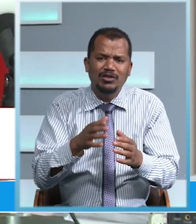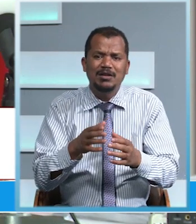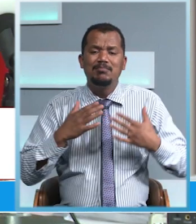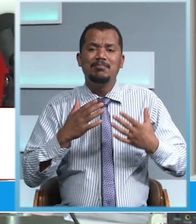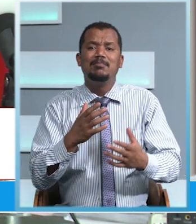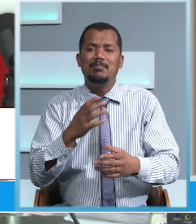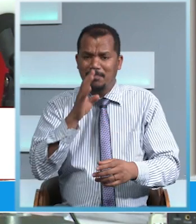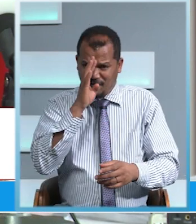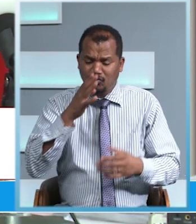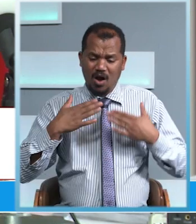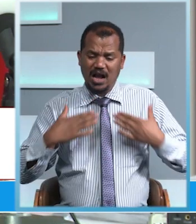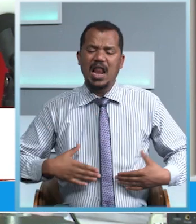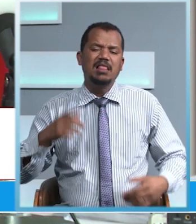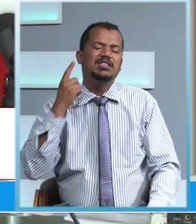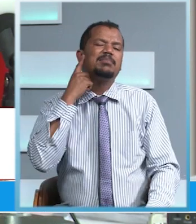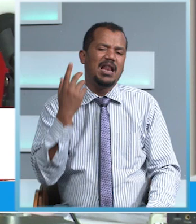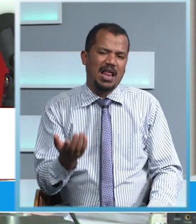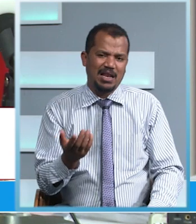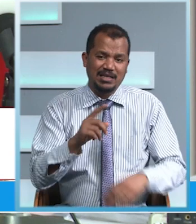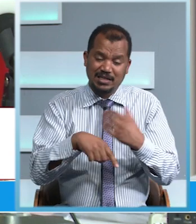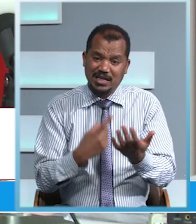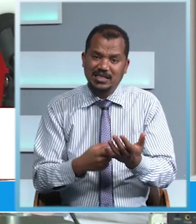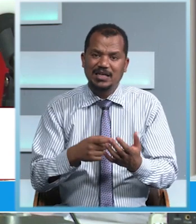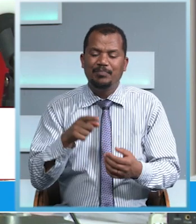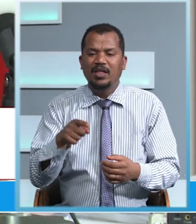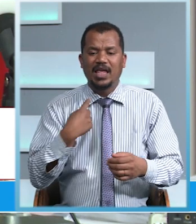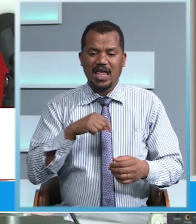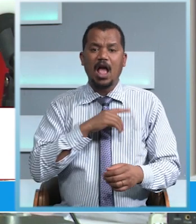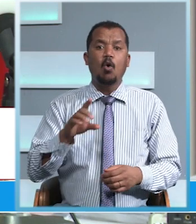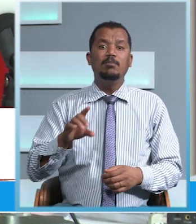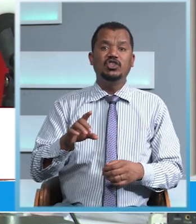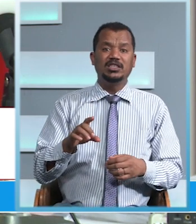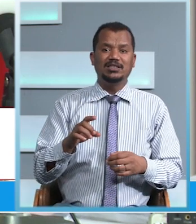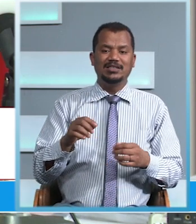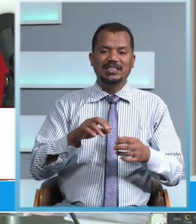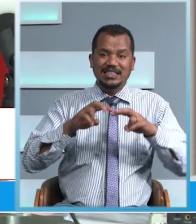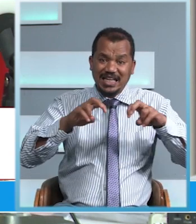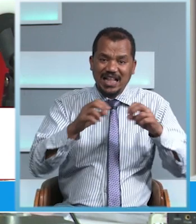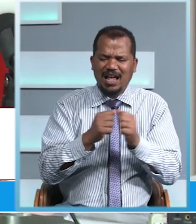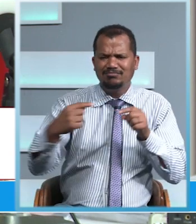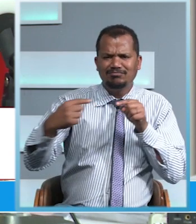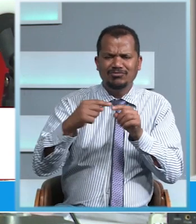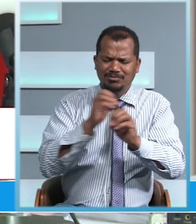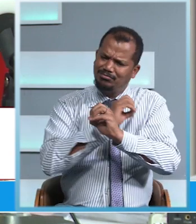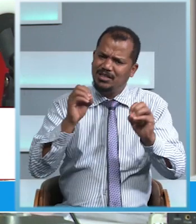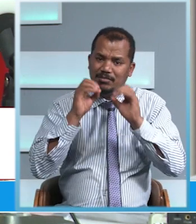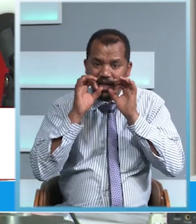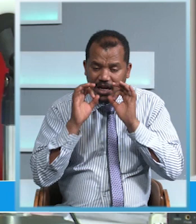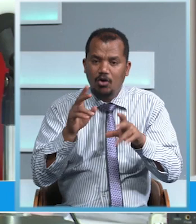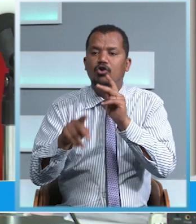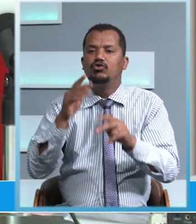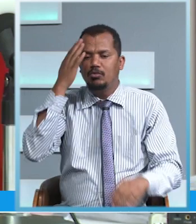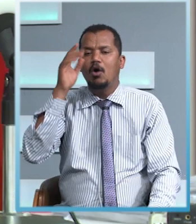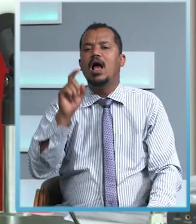የሚፈጥሩ አካላት እንዳሉ ሰምተናል። ስለዚህ ይሄ ከኮሚሽኑ ጥናት ጋር ምንም ግንኙነት